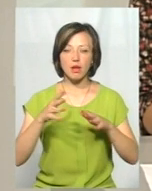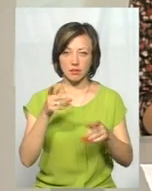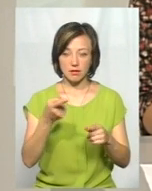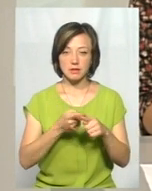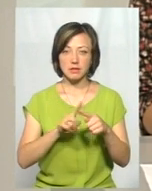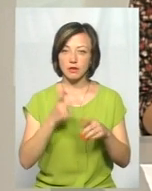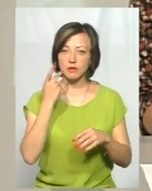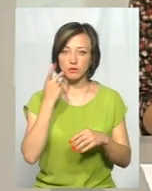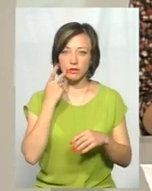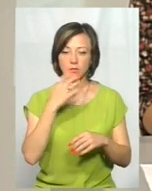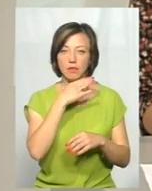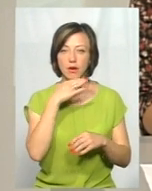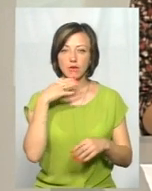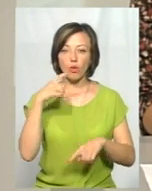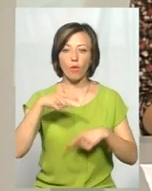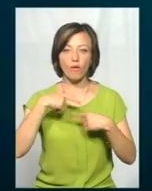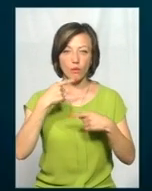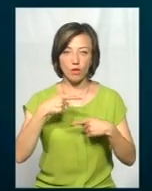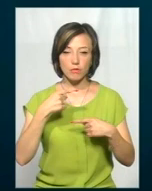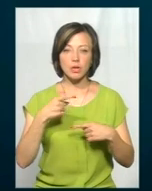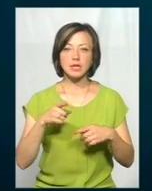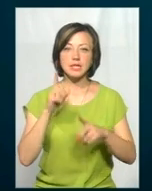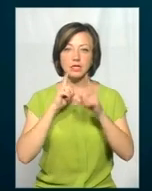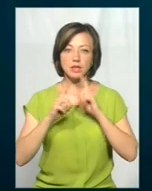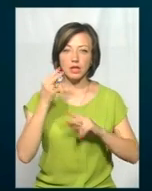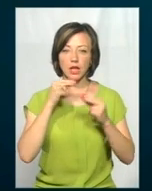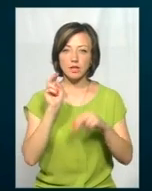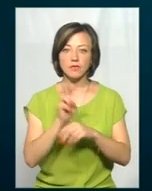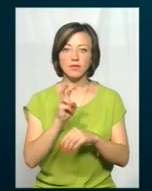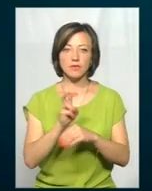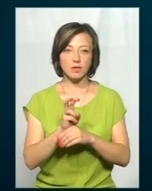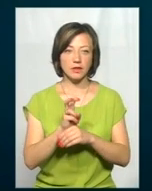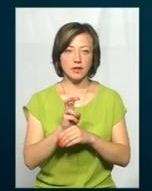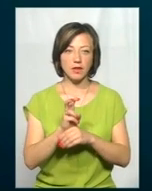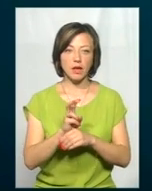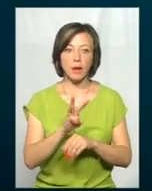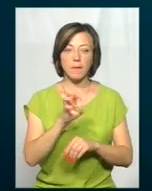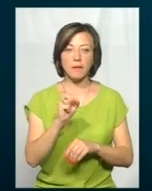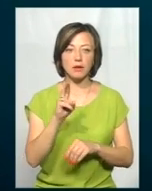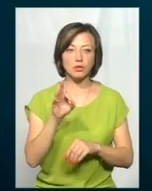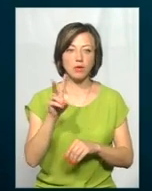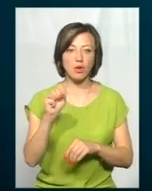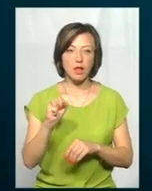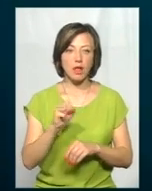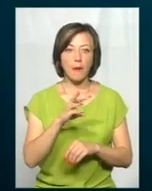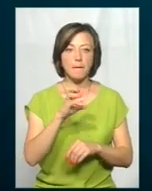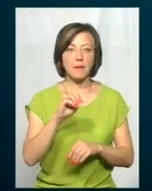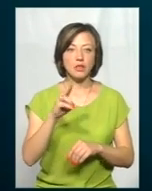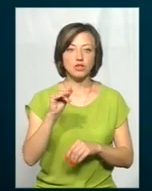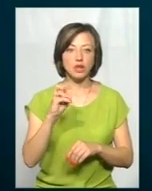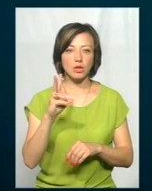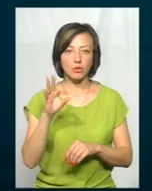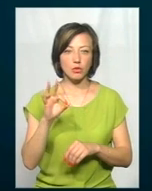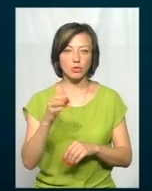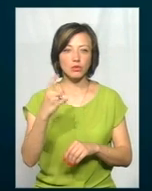що ми завжди дуже багато говоримо, то засідання найкраще відвідували Роман Мацола і Володимир Мельниченко. Вони